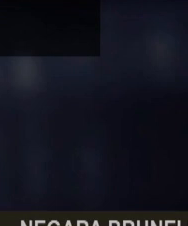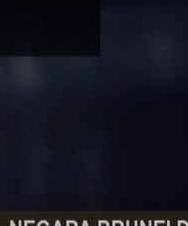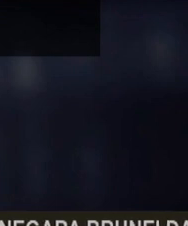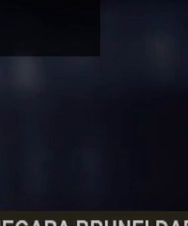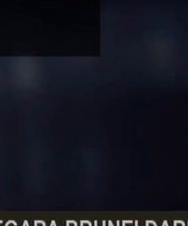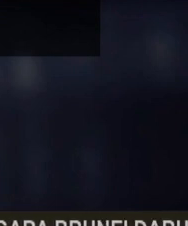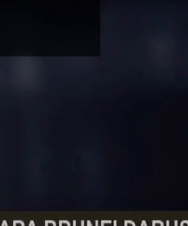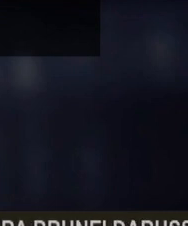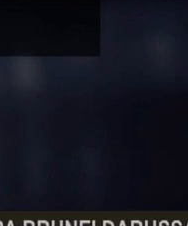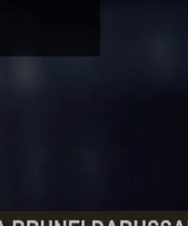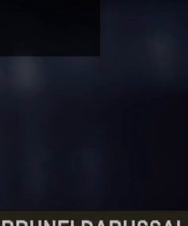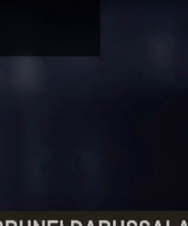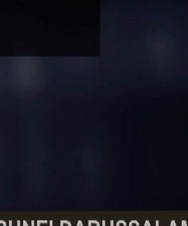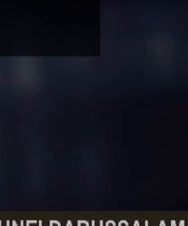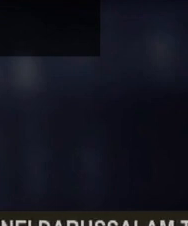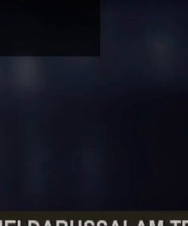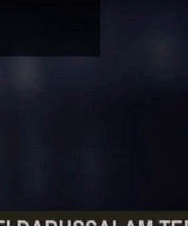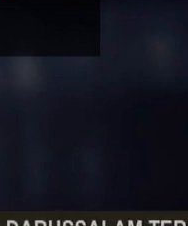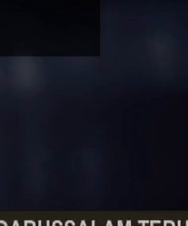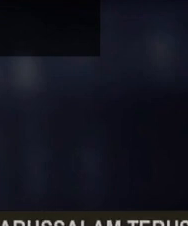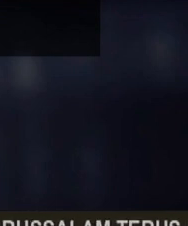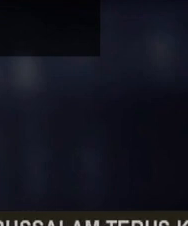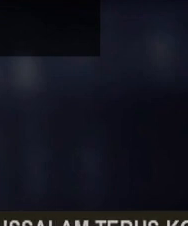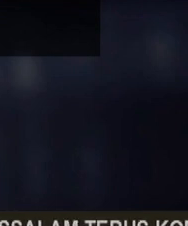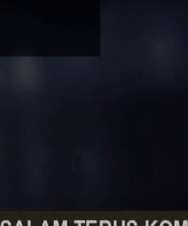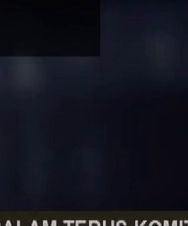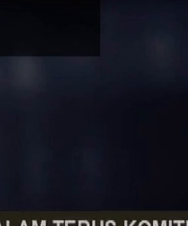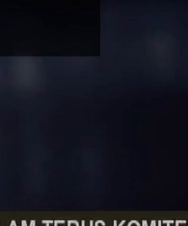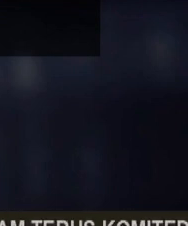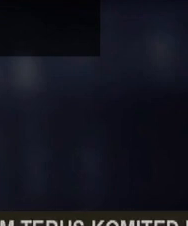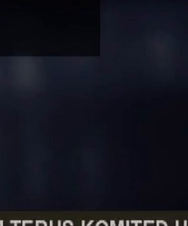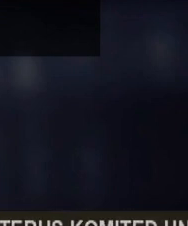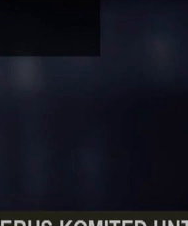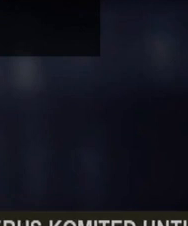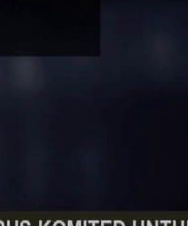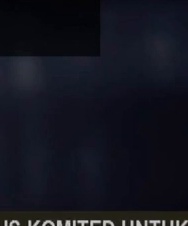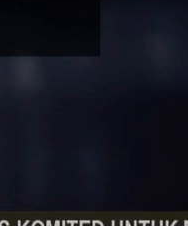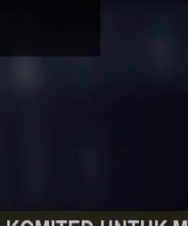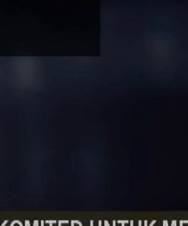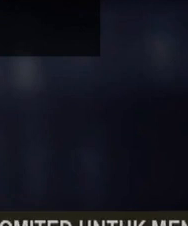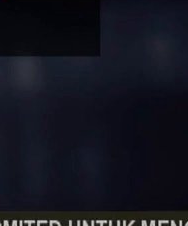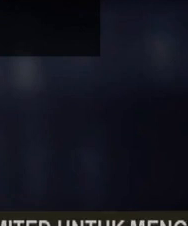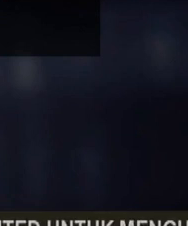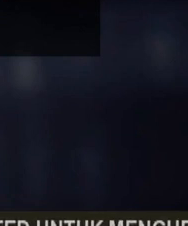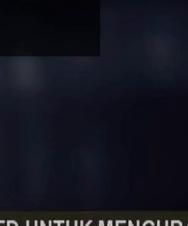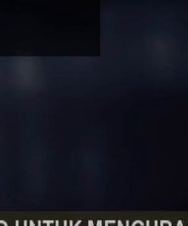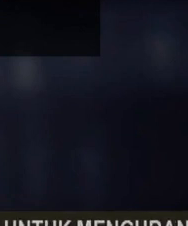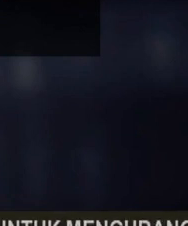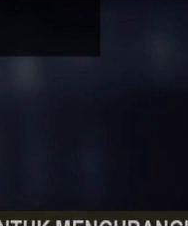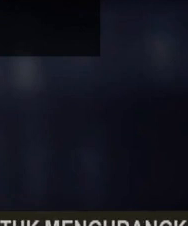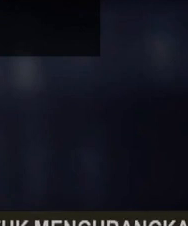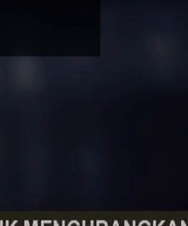Pada 31 Des 2014 2015 2016 2017 dan